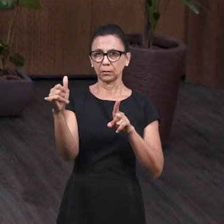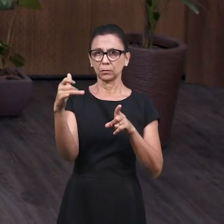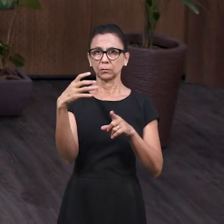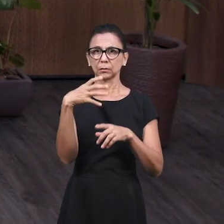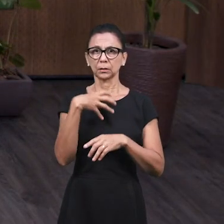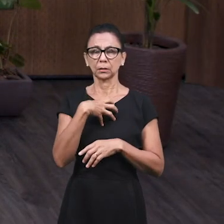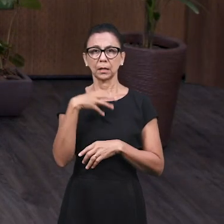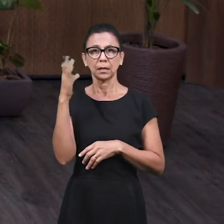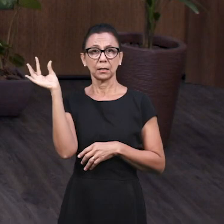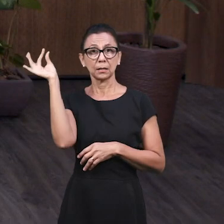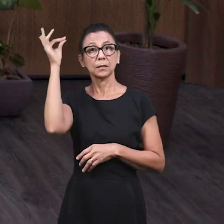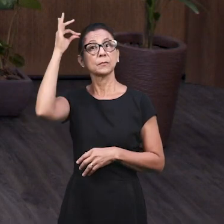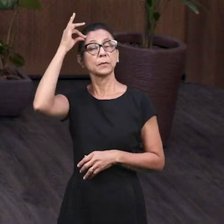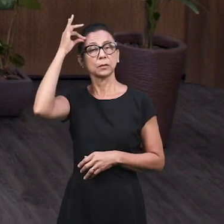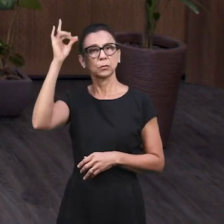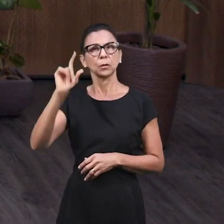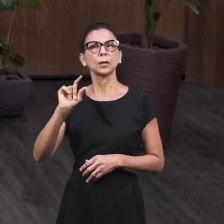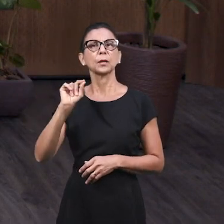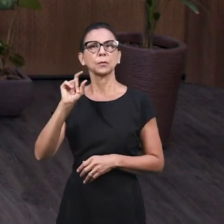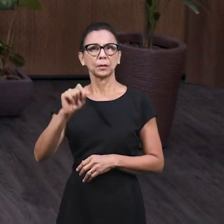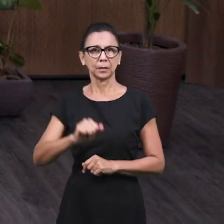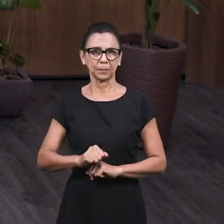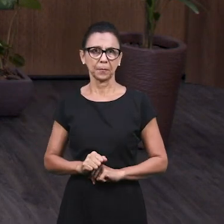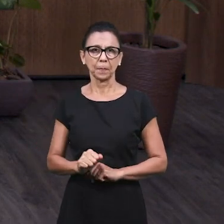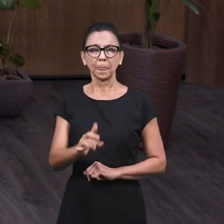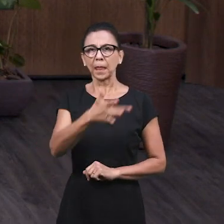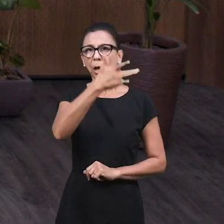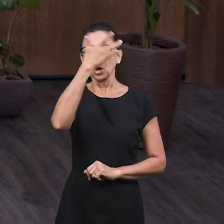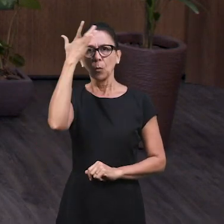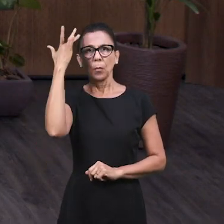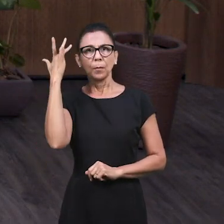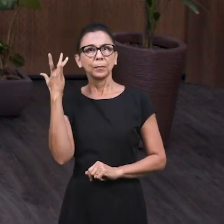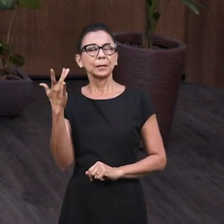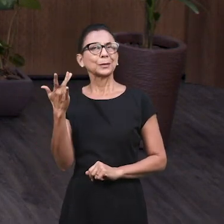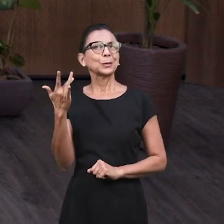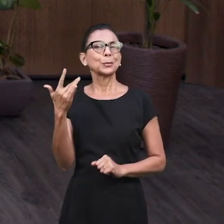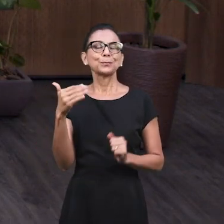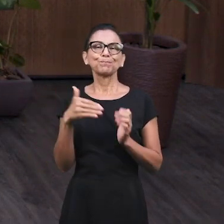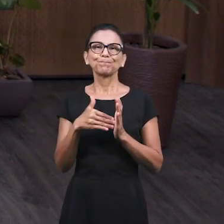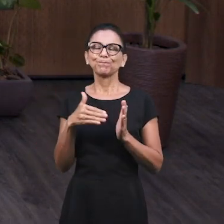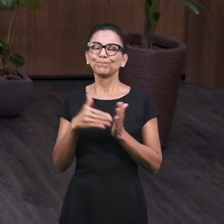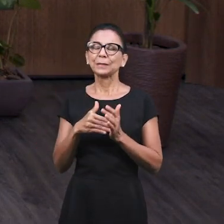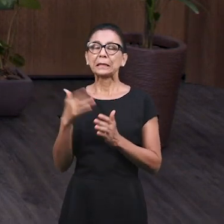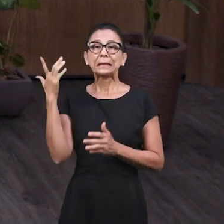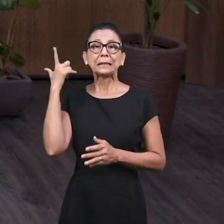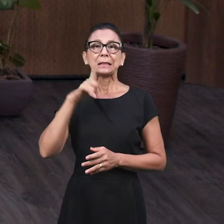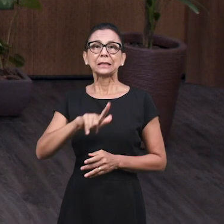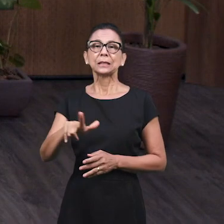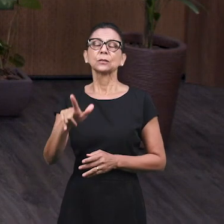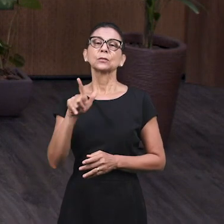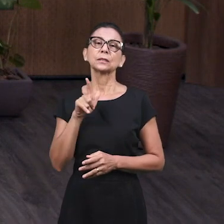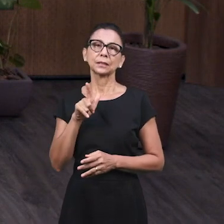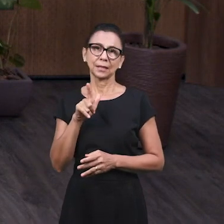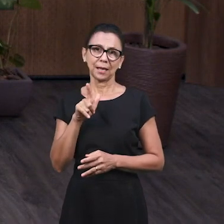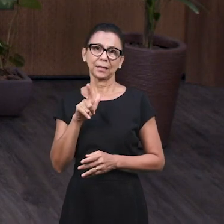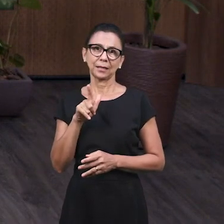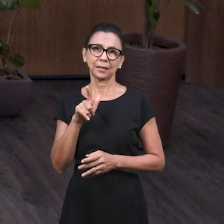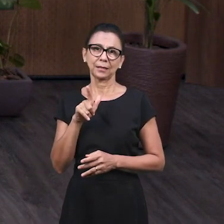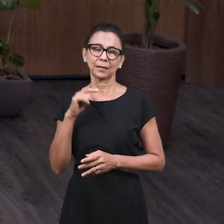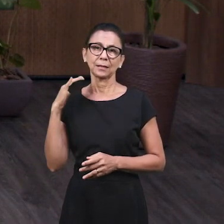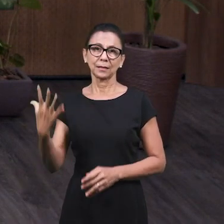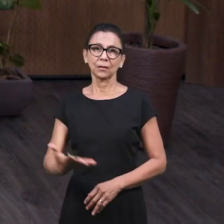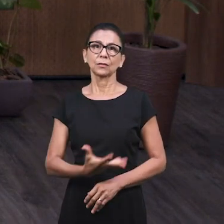la personne aveugle, c'est celle qui n'arrive pas à voir la lumière. Il n'a pas le projet de salut établi